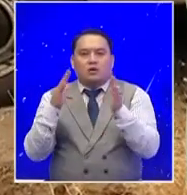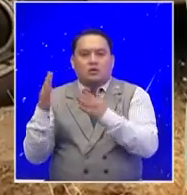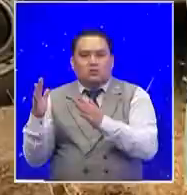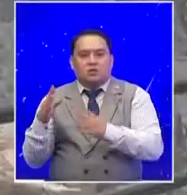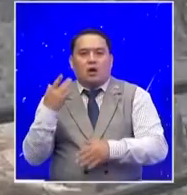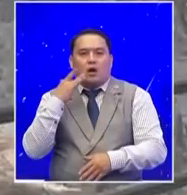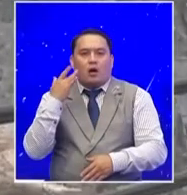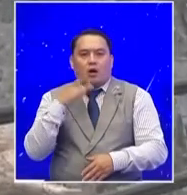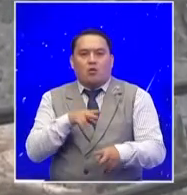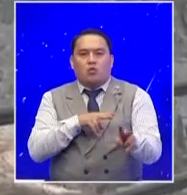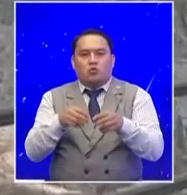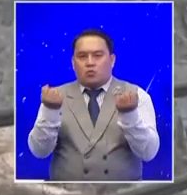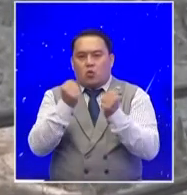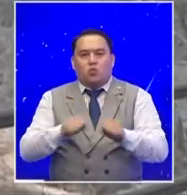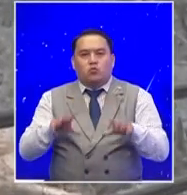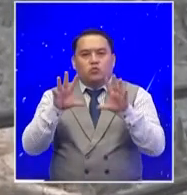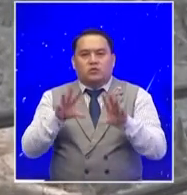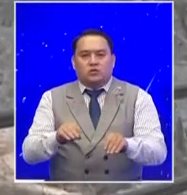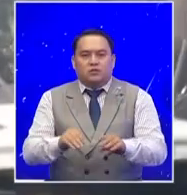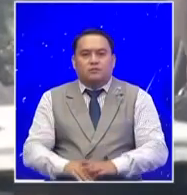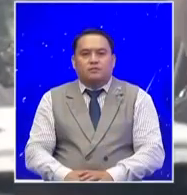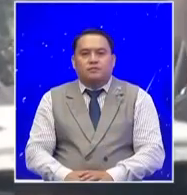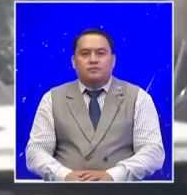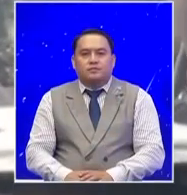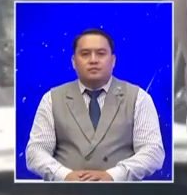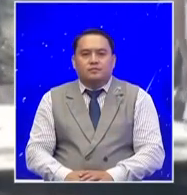западе США взять под контроль не удается.